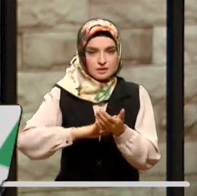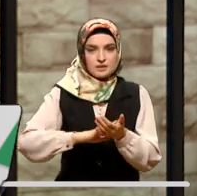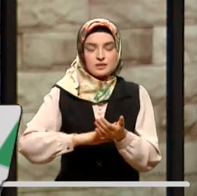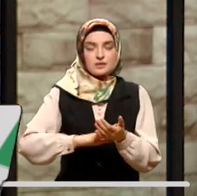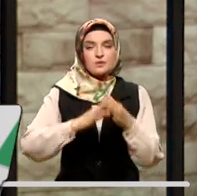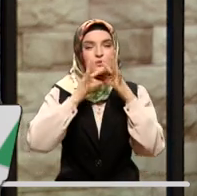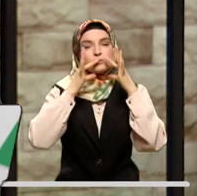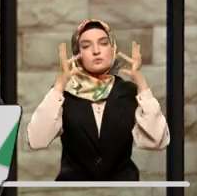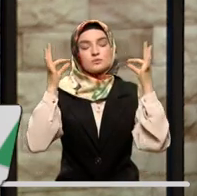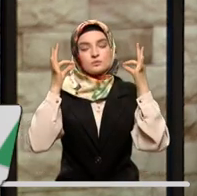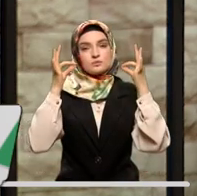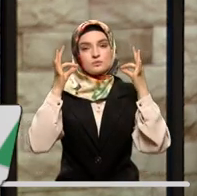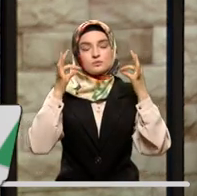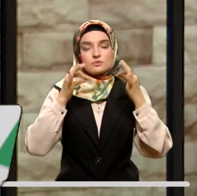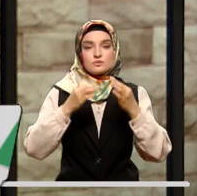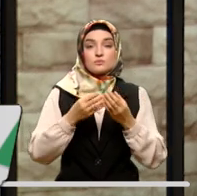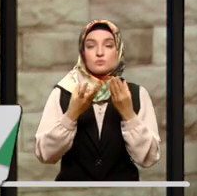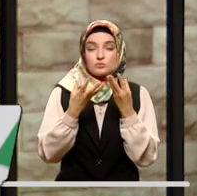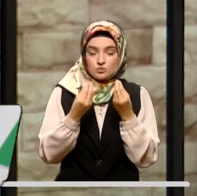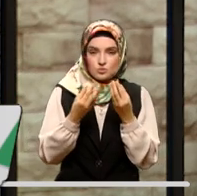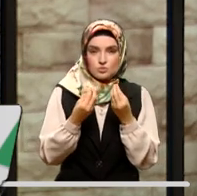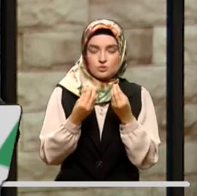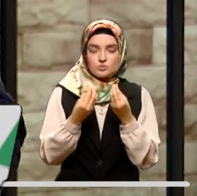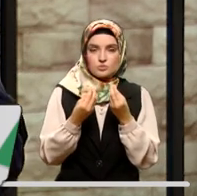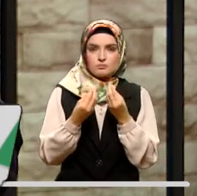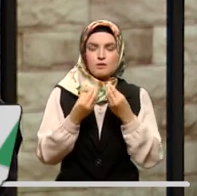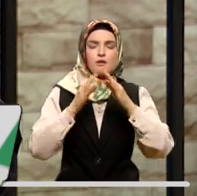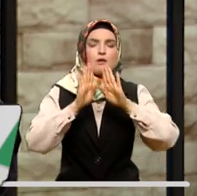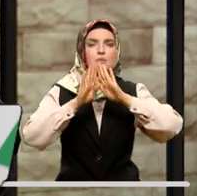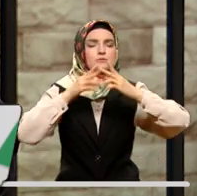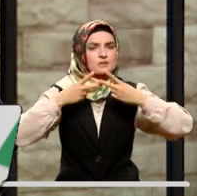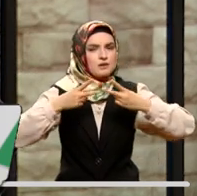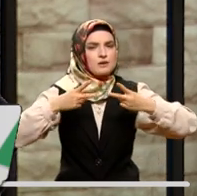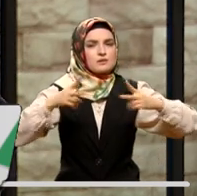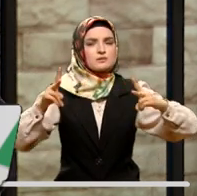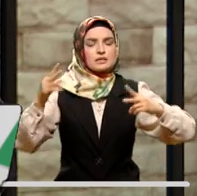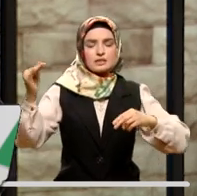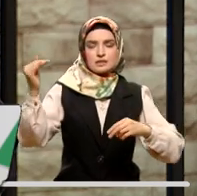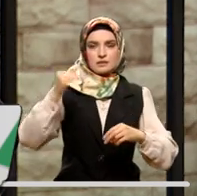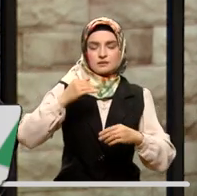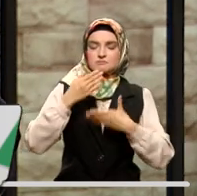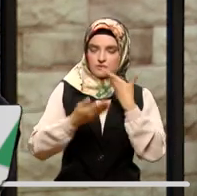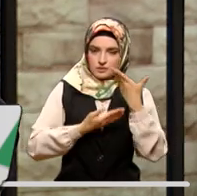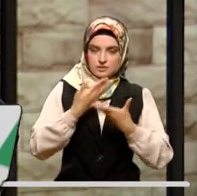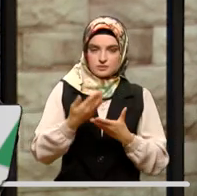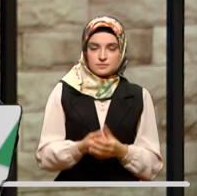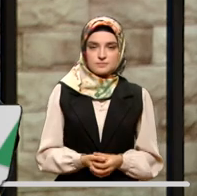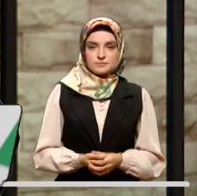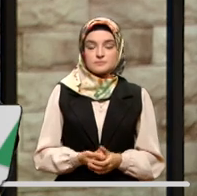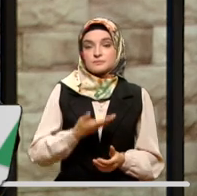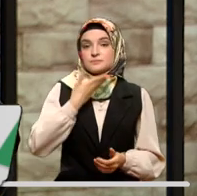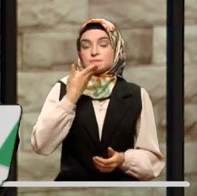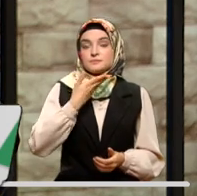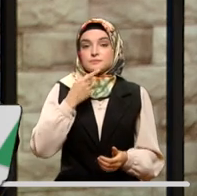işte huzurun, bolluğun kapılarımızı açtığımız zaman geleceğini ifade ederdi. Mesela biz ama